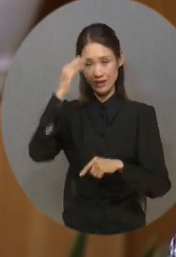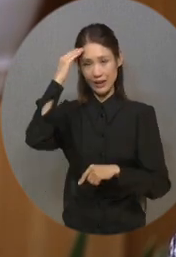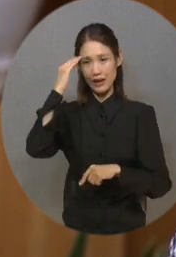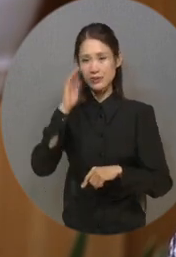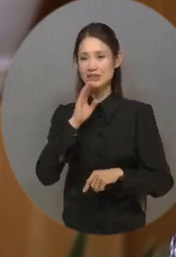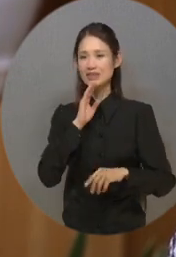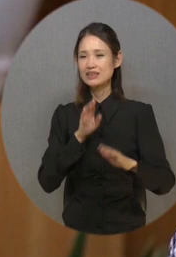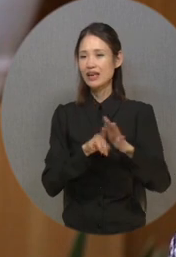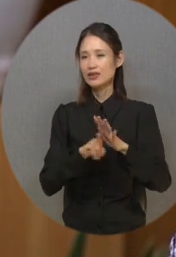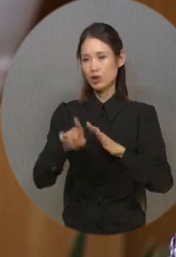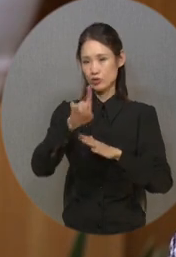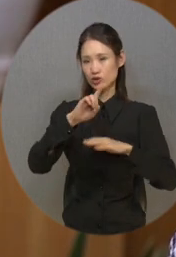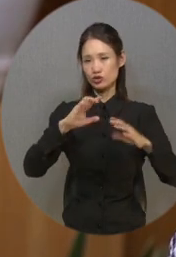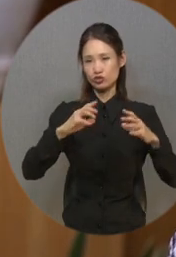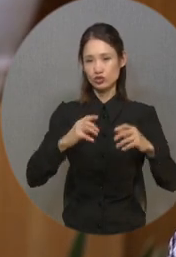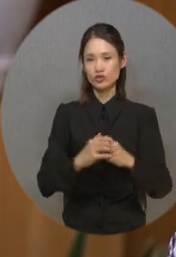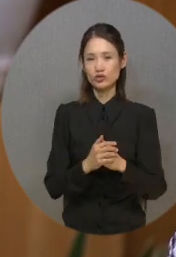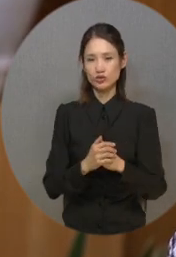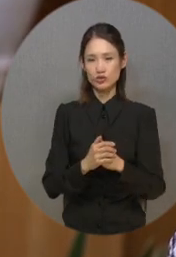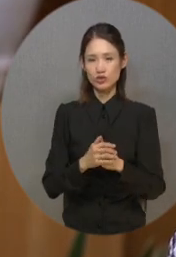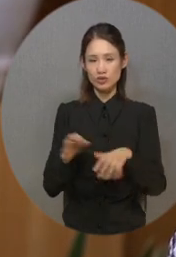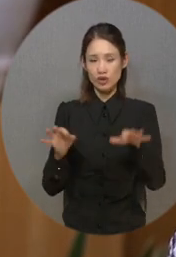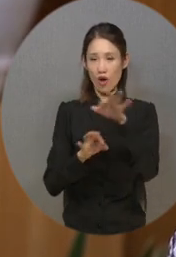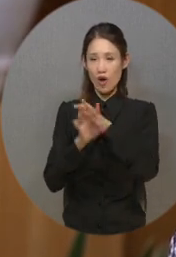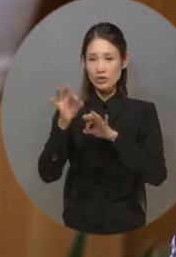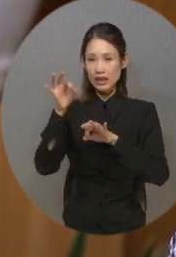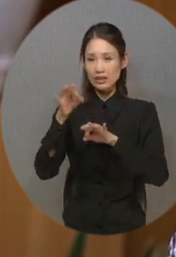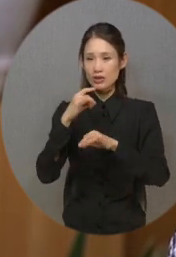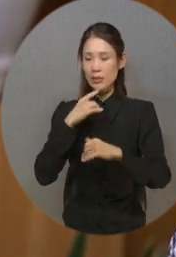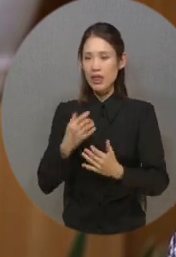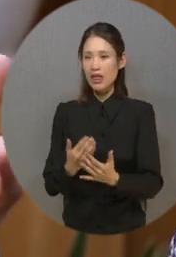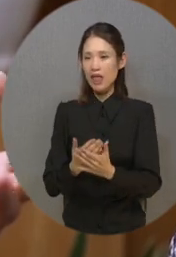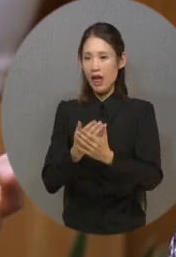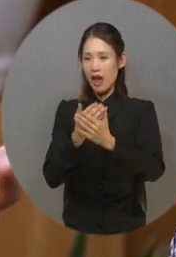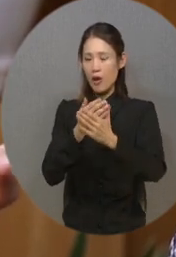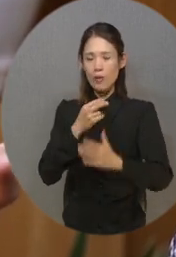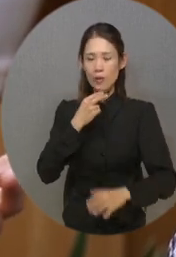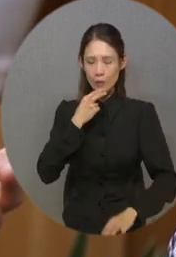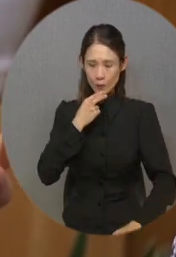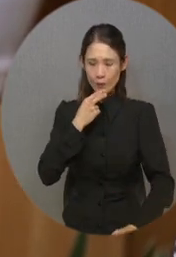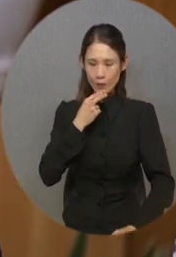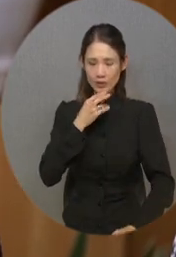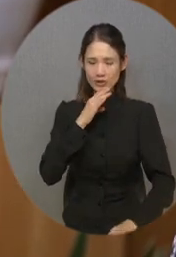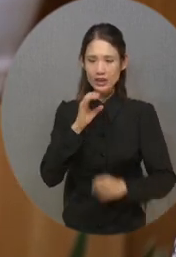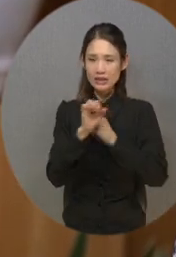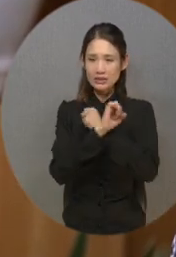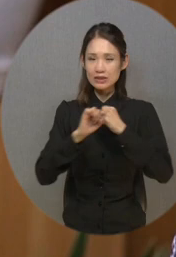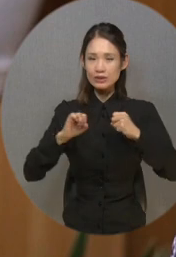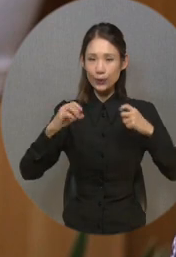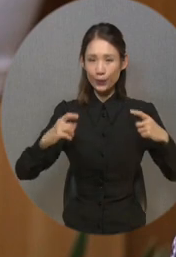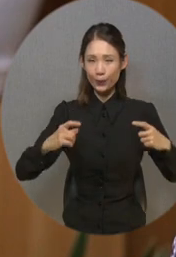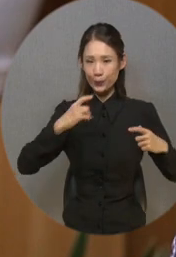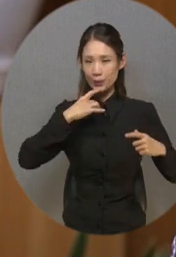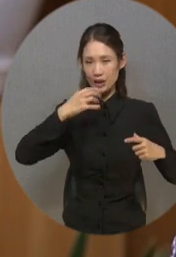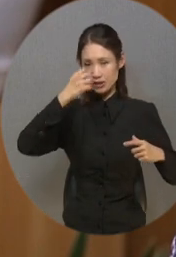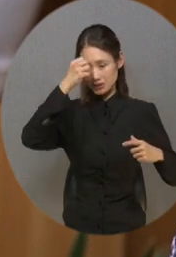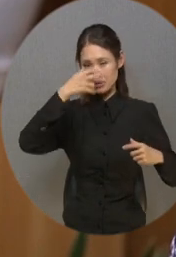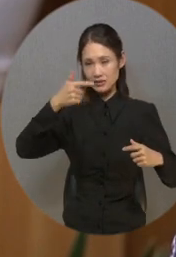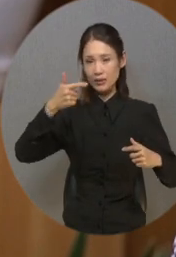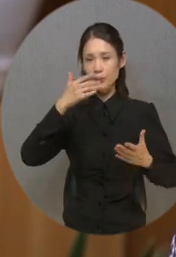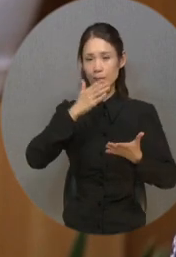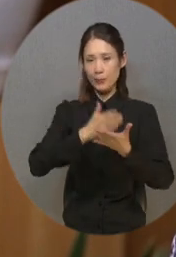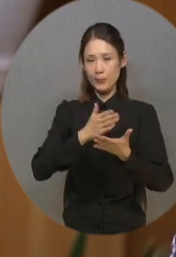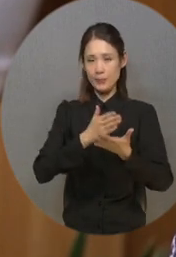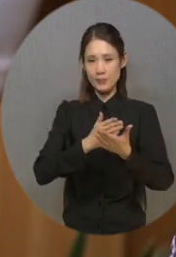선진국으로 도약하는 경제에서만 성장한 국가가 아니고 진짜로 규모만 커진 데가 아니고 내용적으로 질적으로